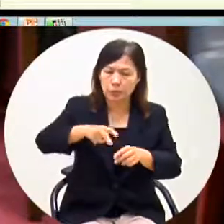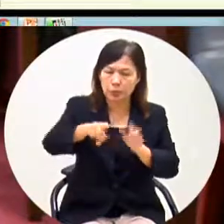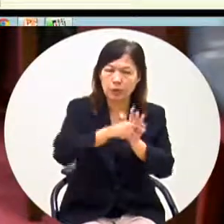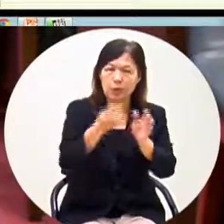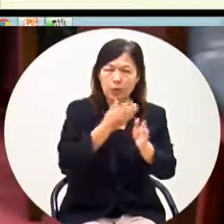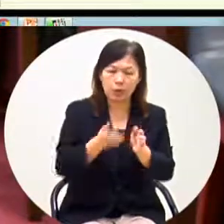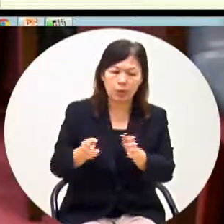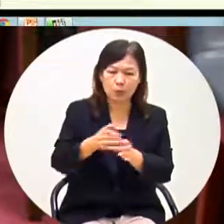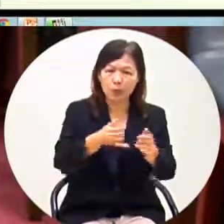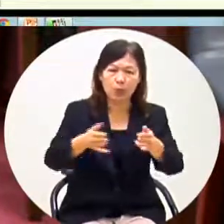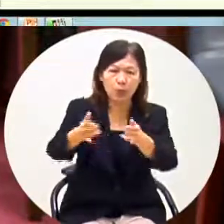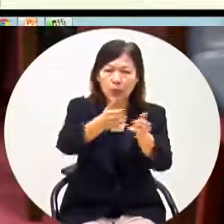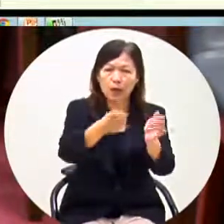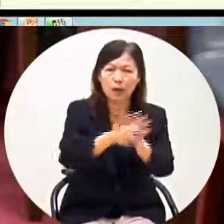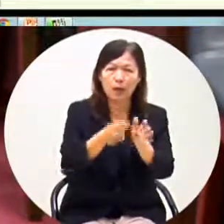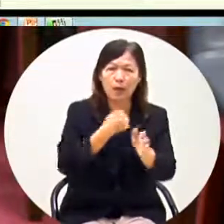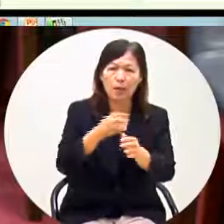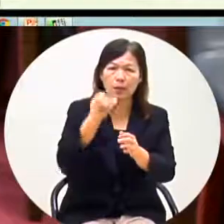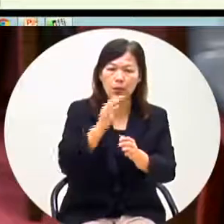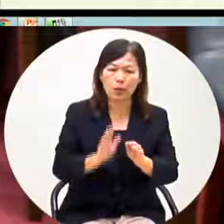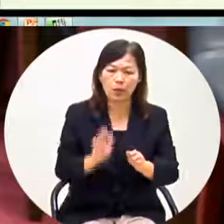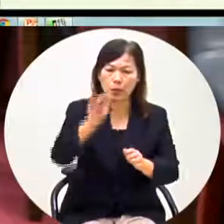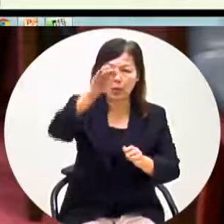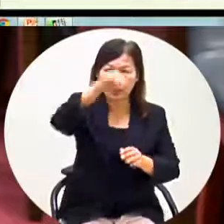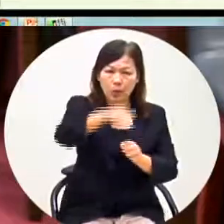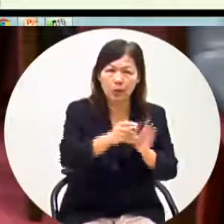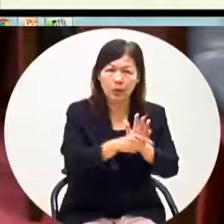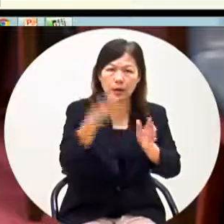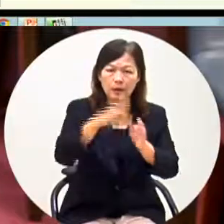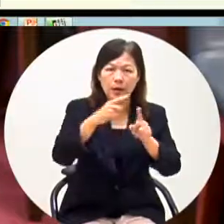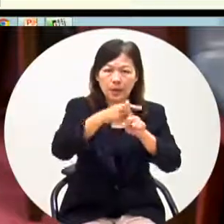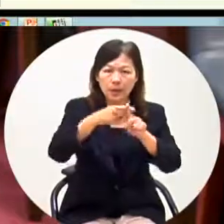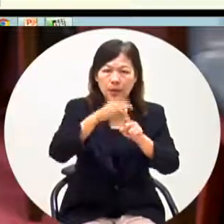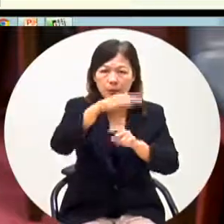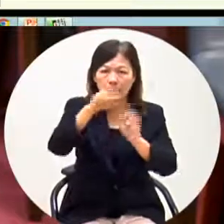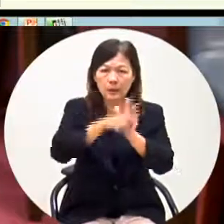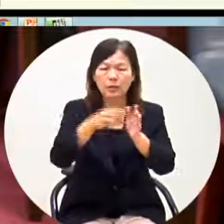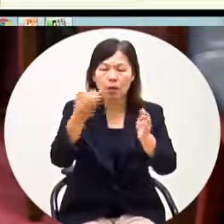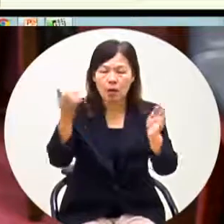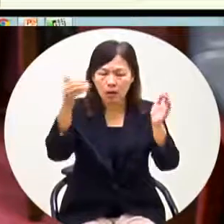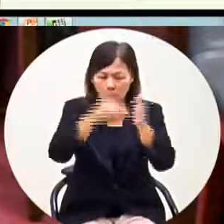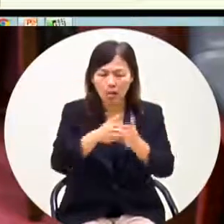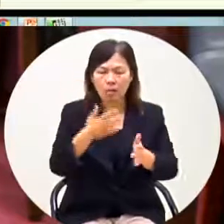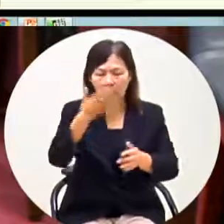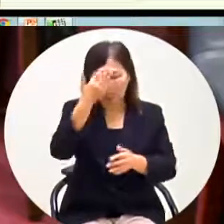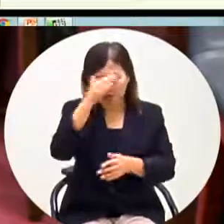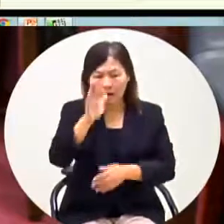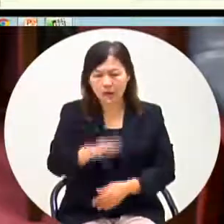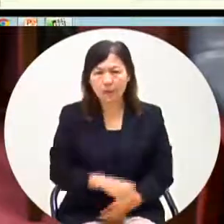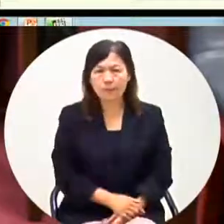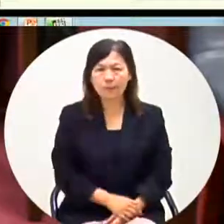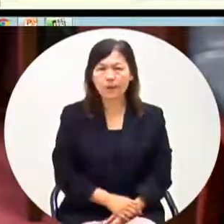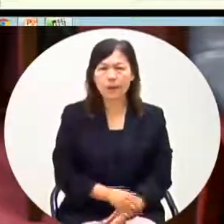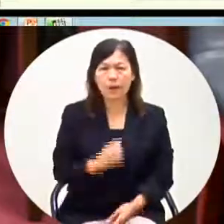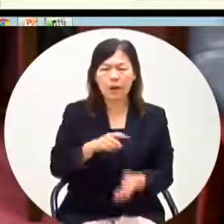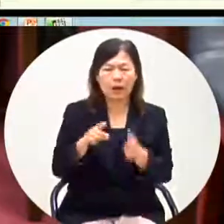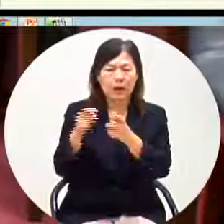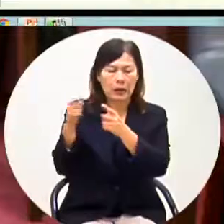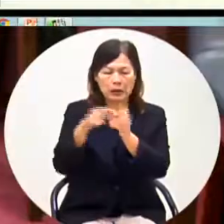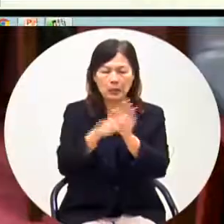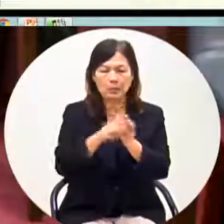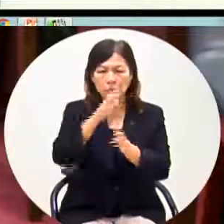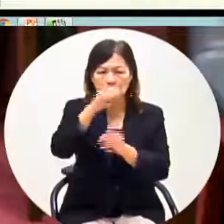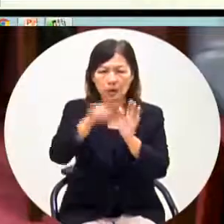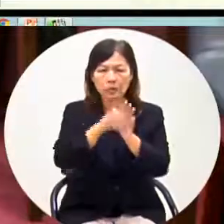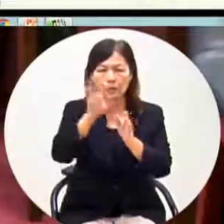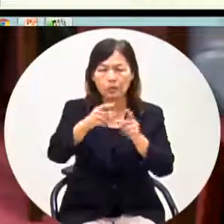上坡，最后来到半山腰才终于。好了，经过一连串的山路呢，我们终于抵达位于半山腰的厕所。不过这